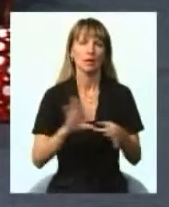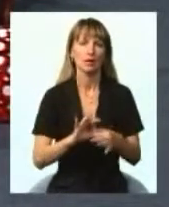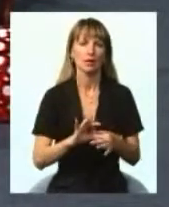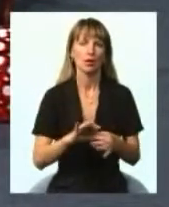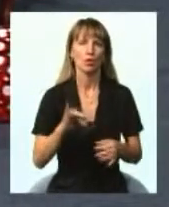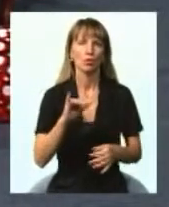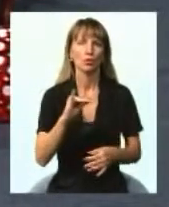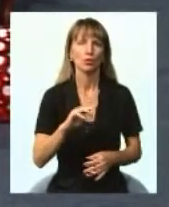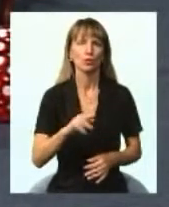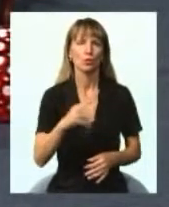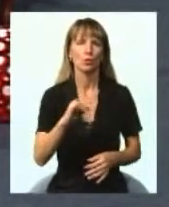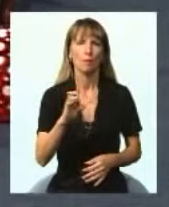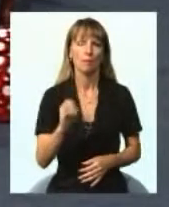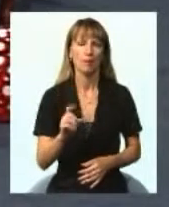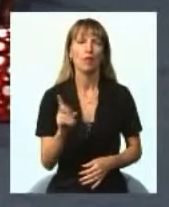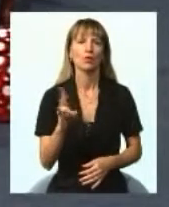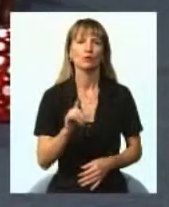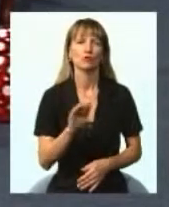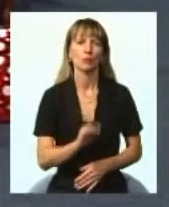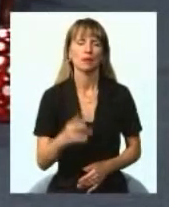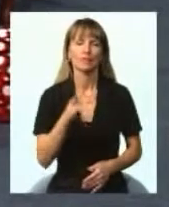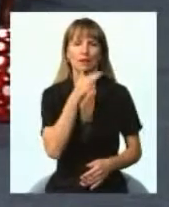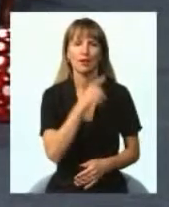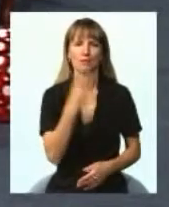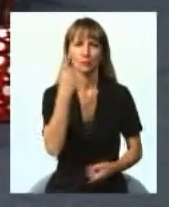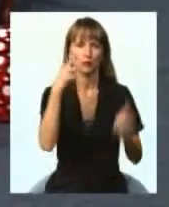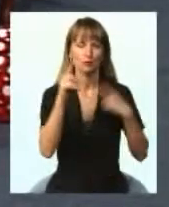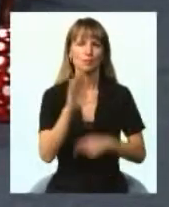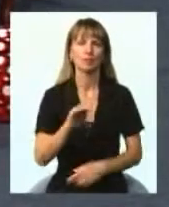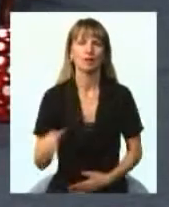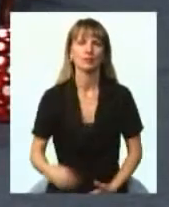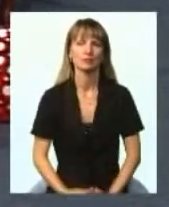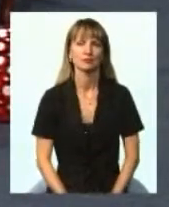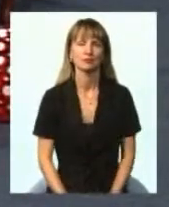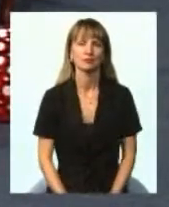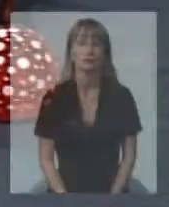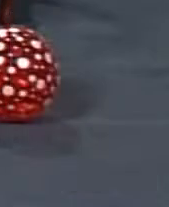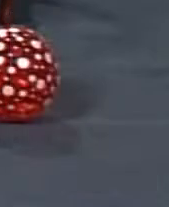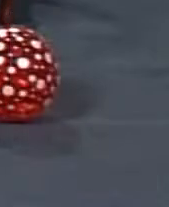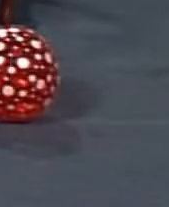у Ютубі. Ну що ж, малята, час дивитися мультик. Бувайте! Бувайте!